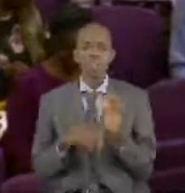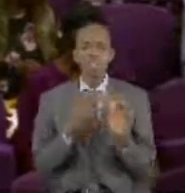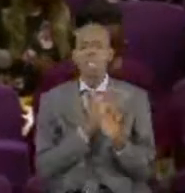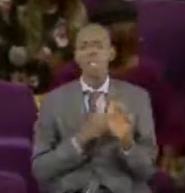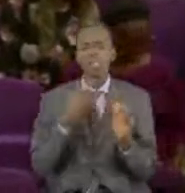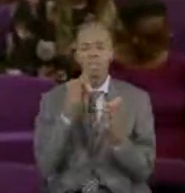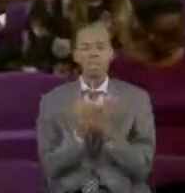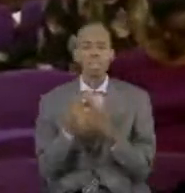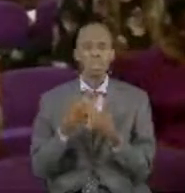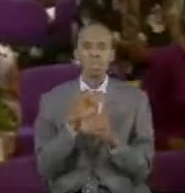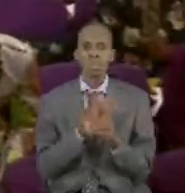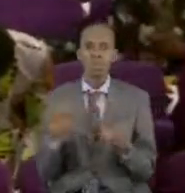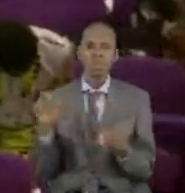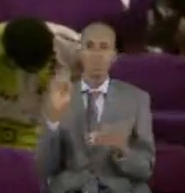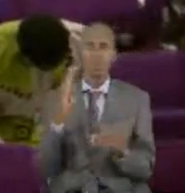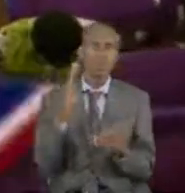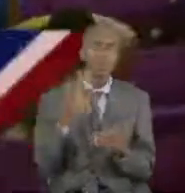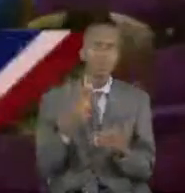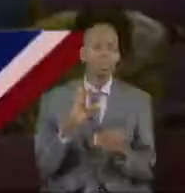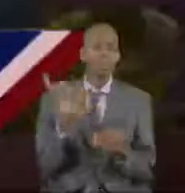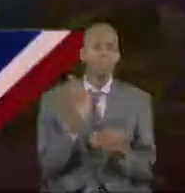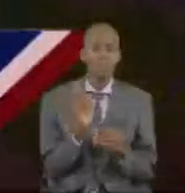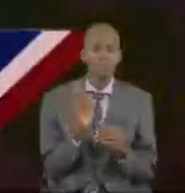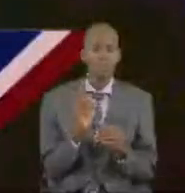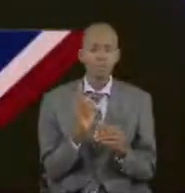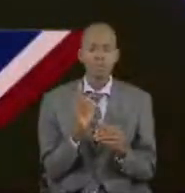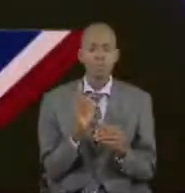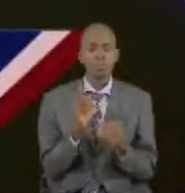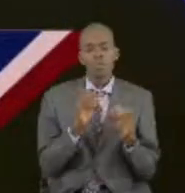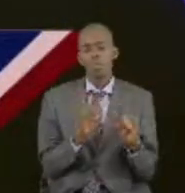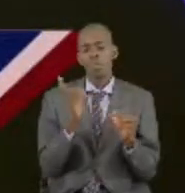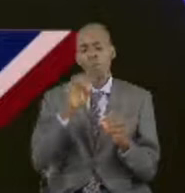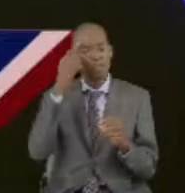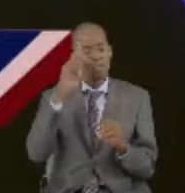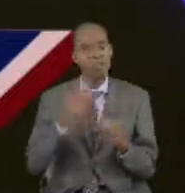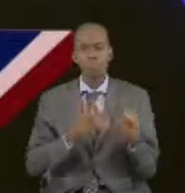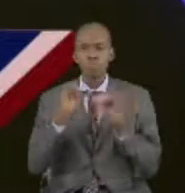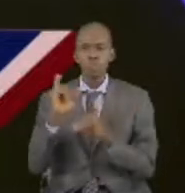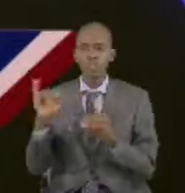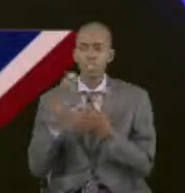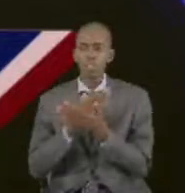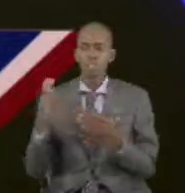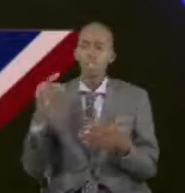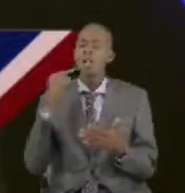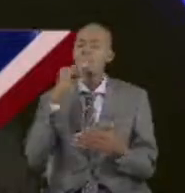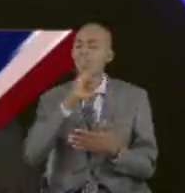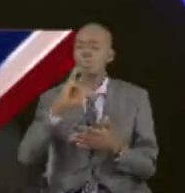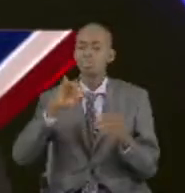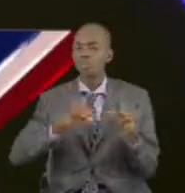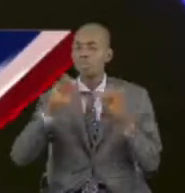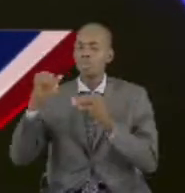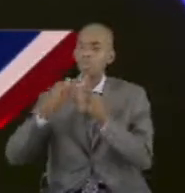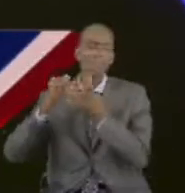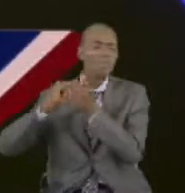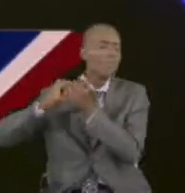25 à verser 25 ans c'est pourquoi renoncer aux mensonges et loi et le droit de